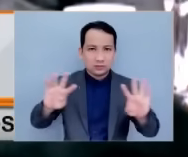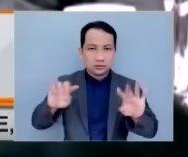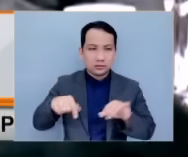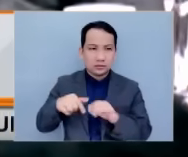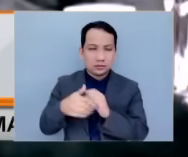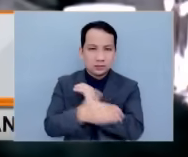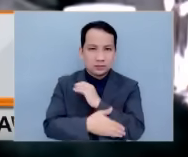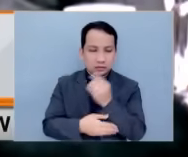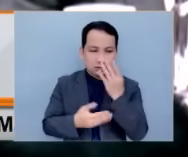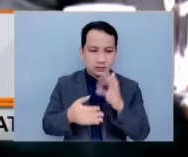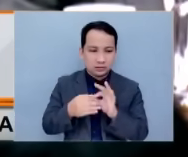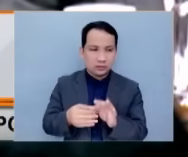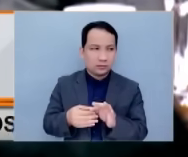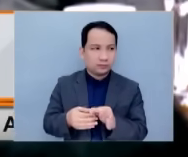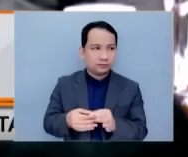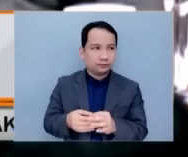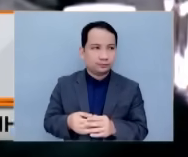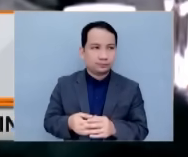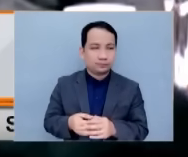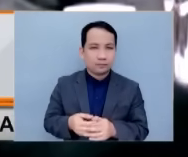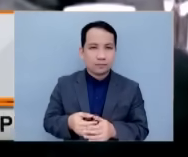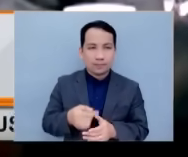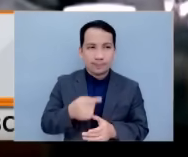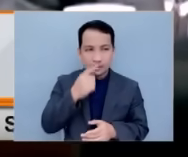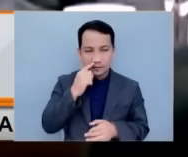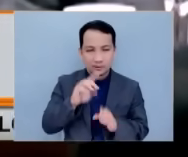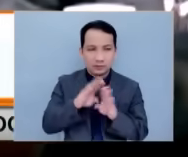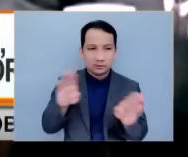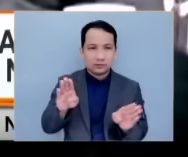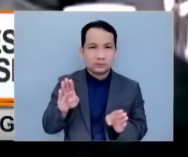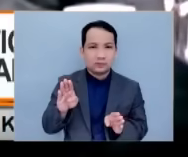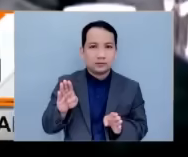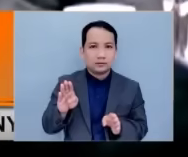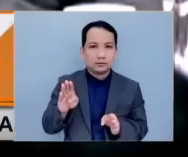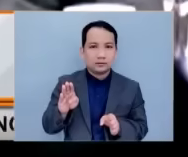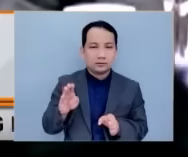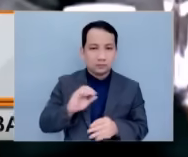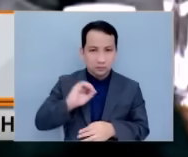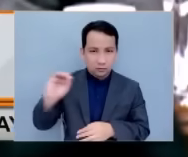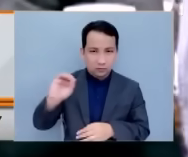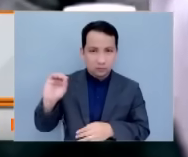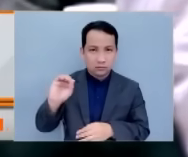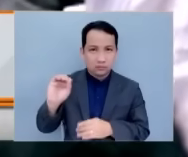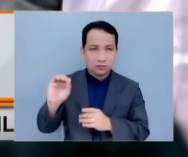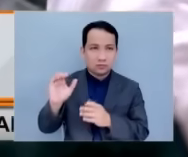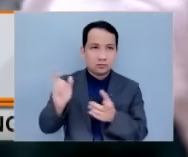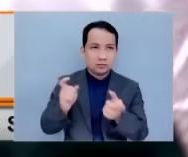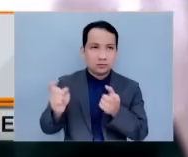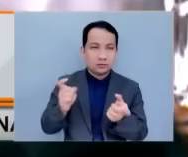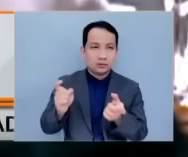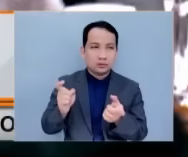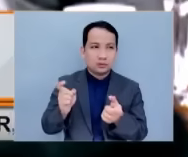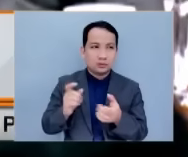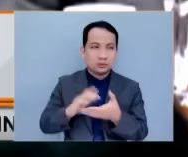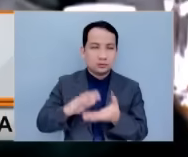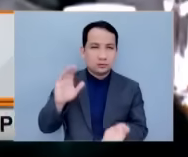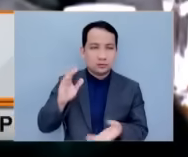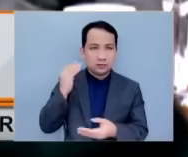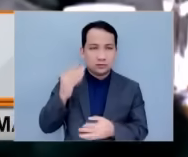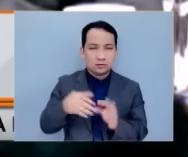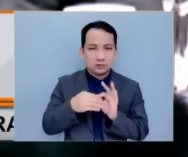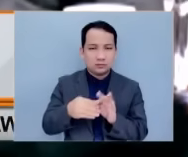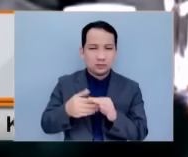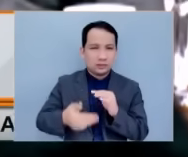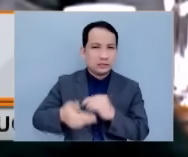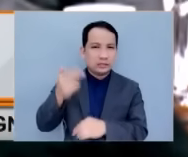years is that opening up ownership and control of educational institutions in higher